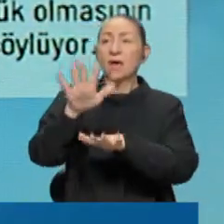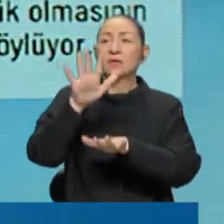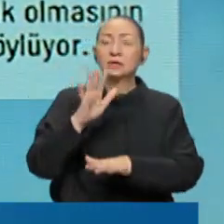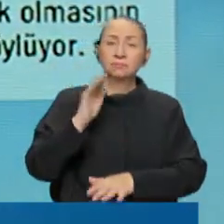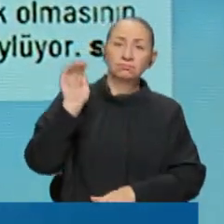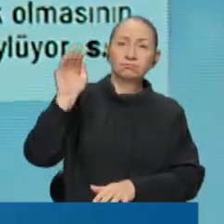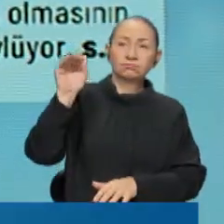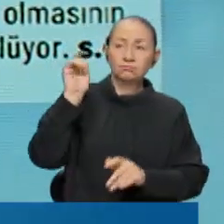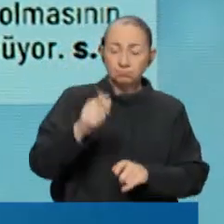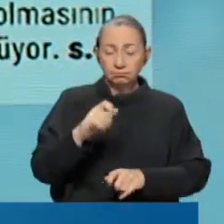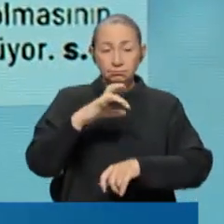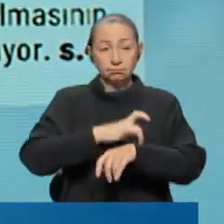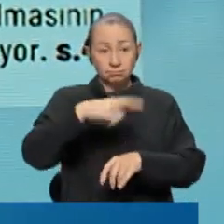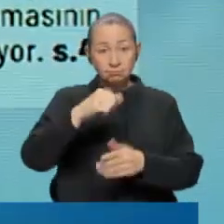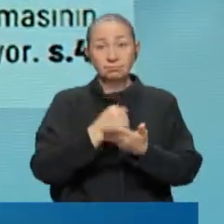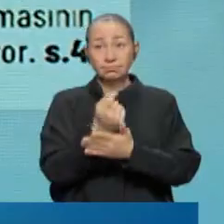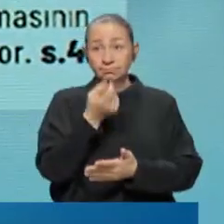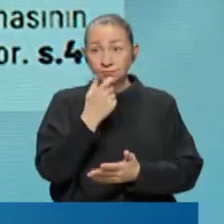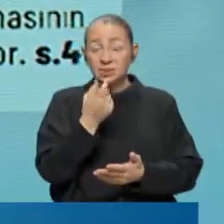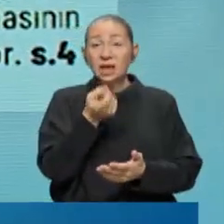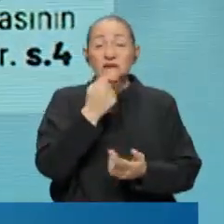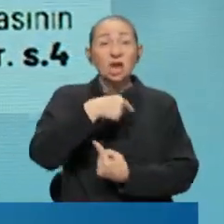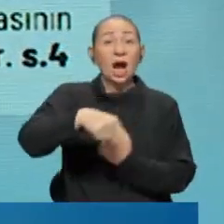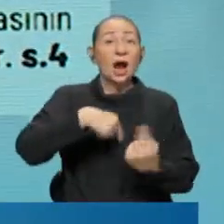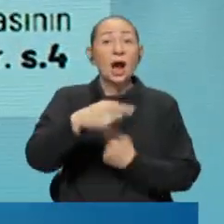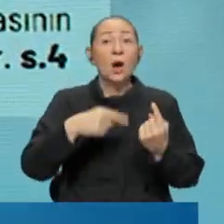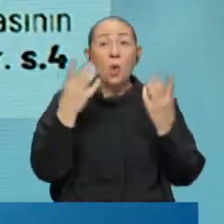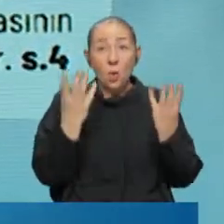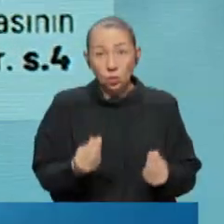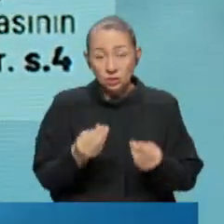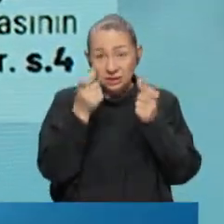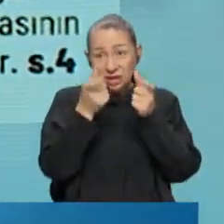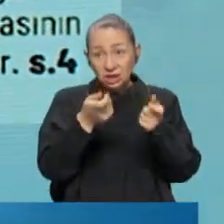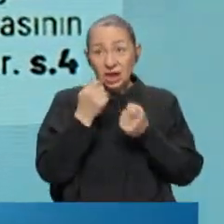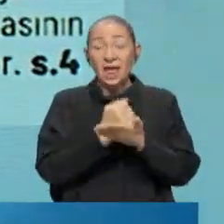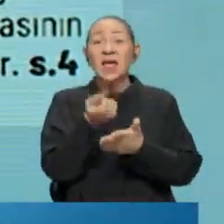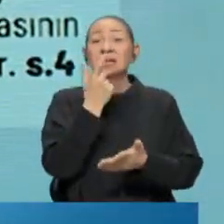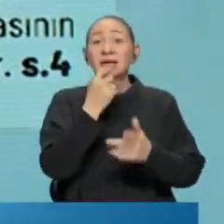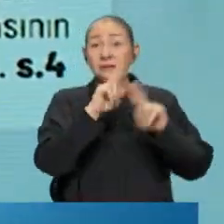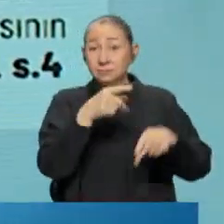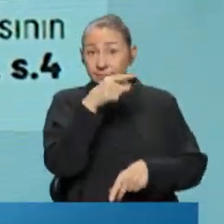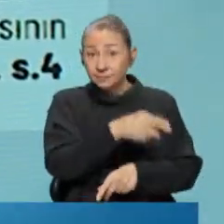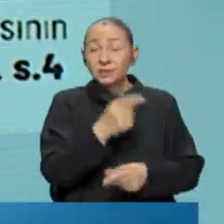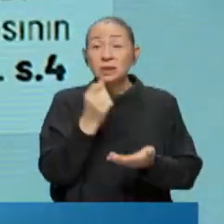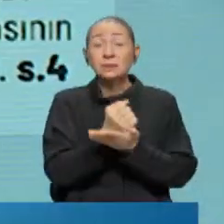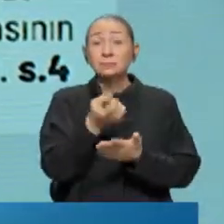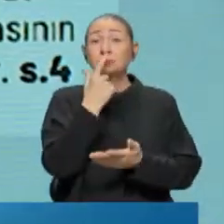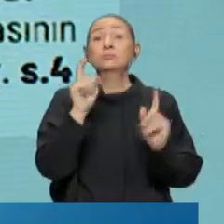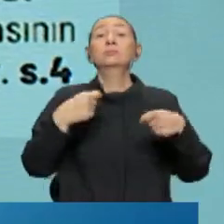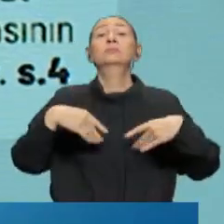seslenecek hastaların da eczacıların da ilaç Arar hale geldiğine dikkat çeken Eczacılar ilaç